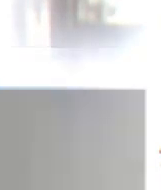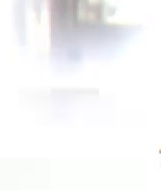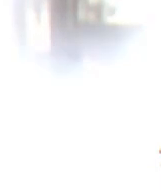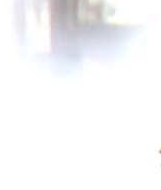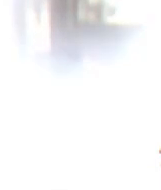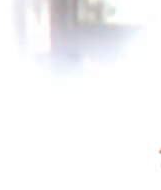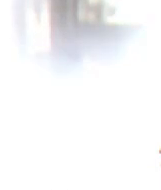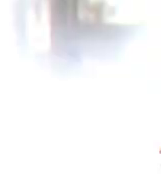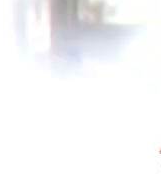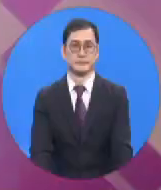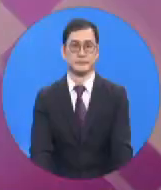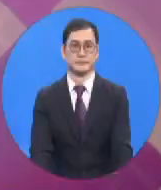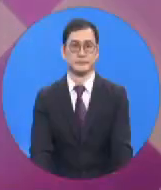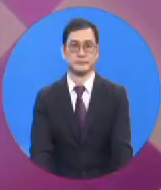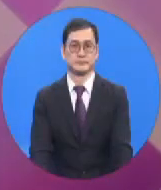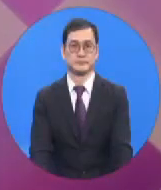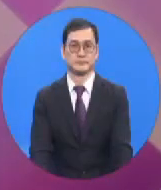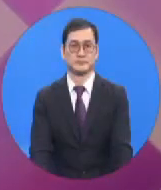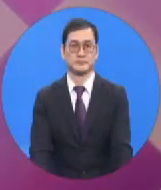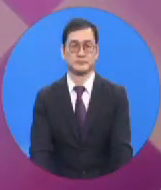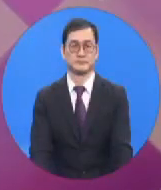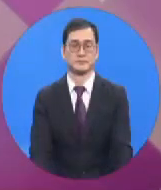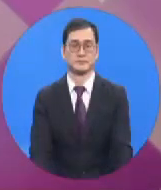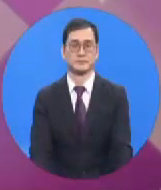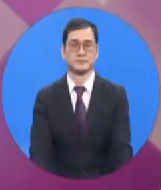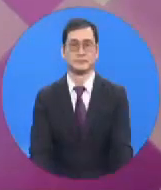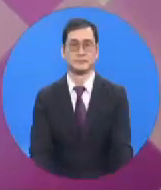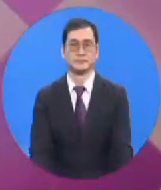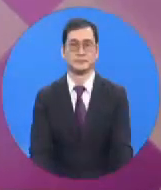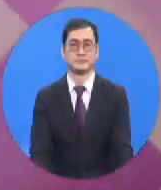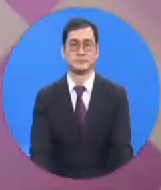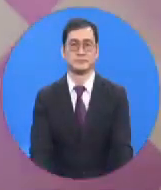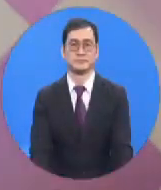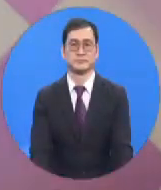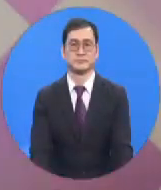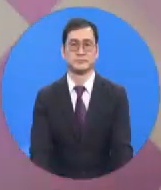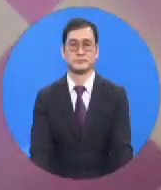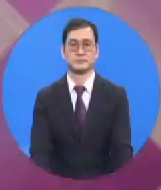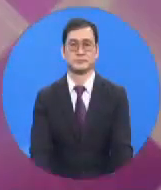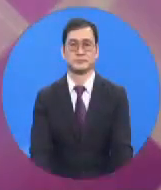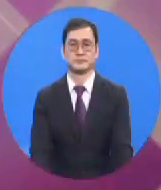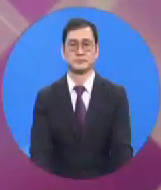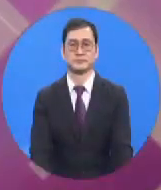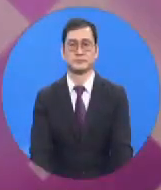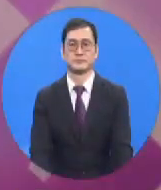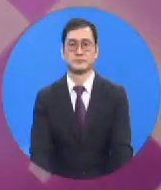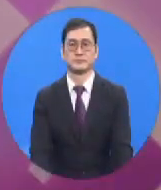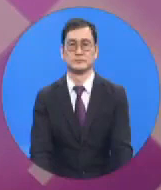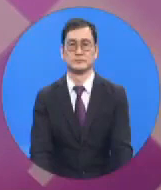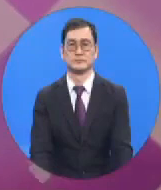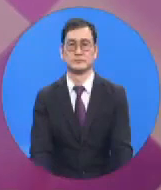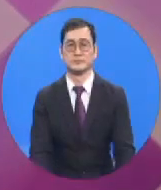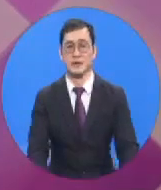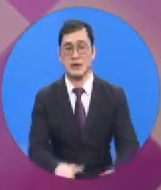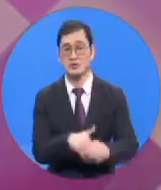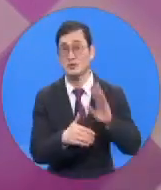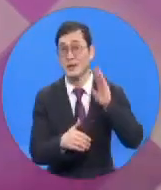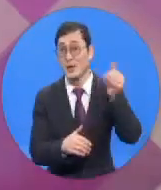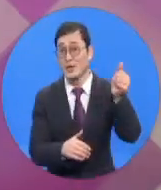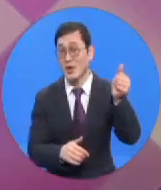겁니다. 네, 나 전 의원은 중요 변곡점마다 문재인 정부를 안철수 대표가 도왔다.